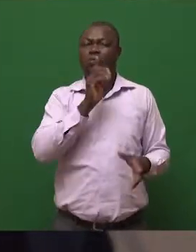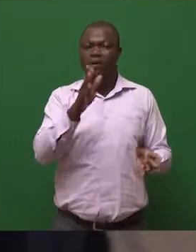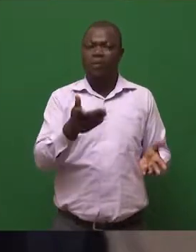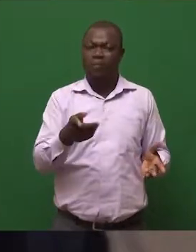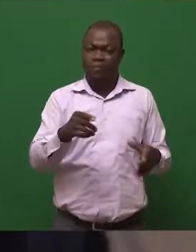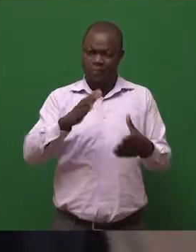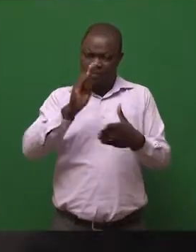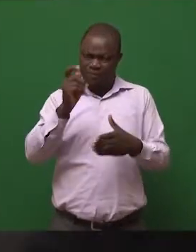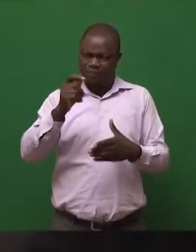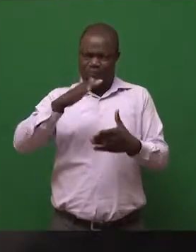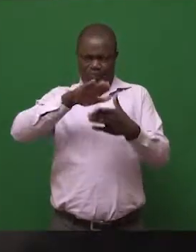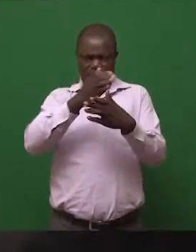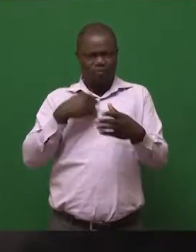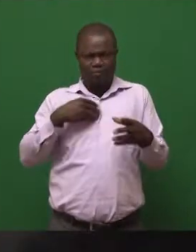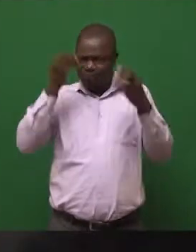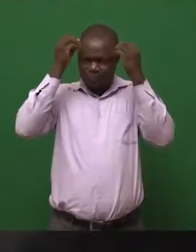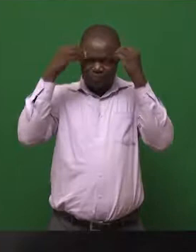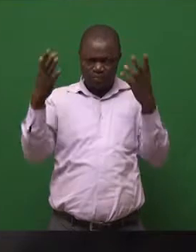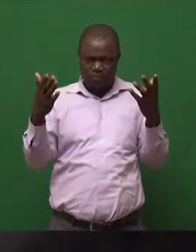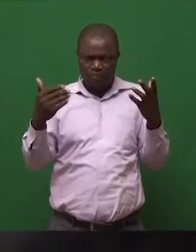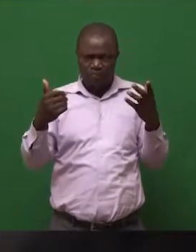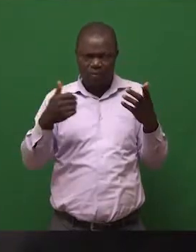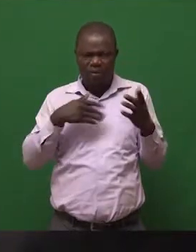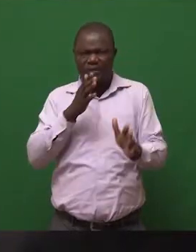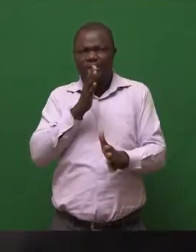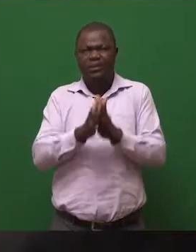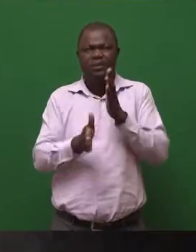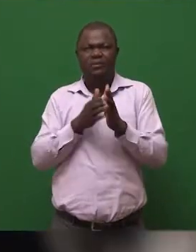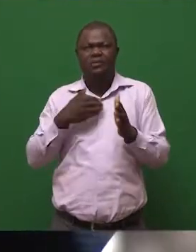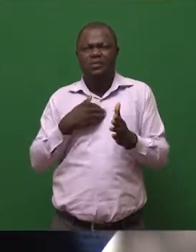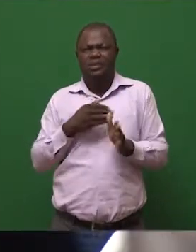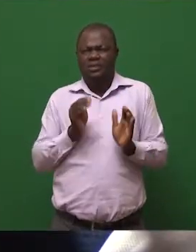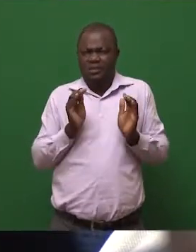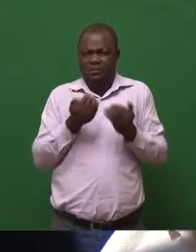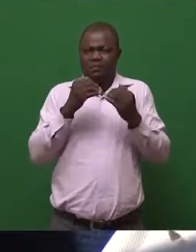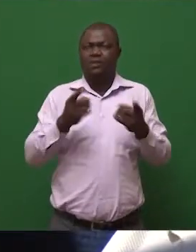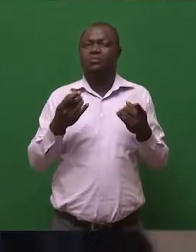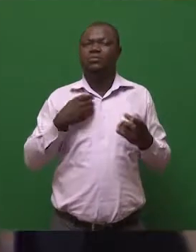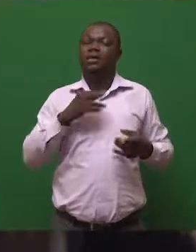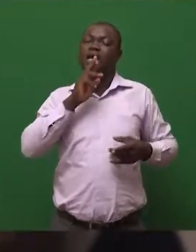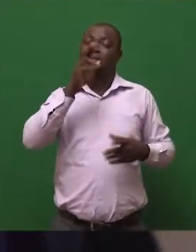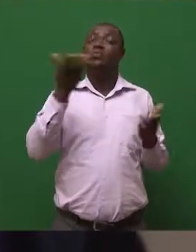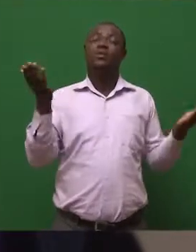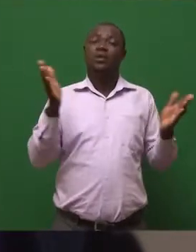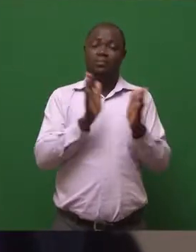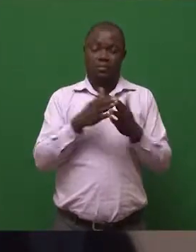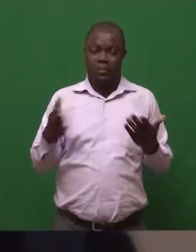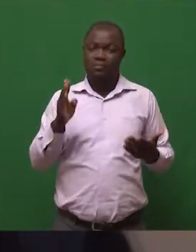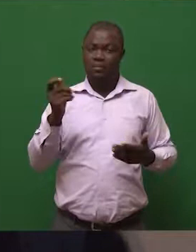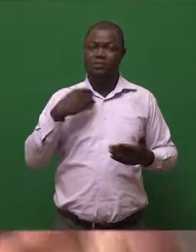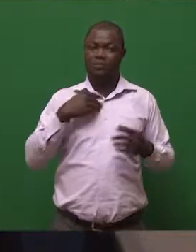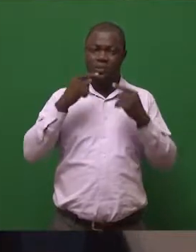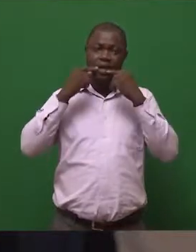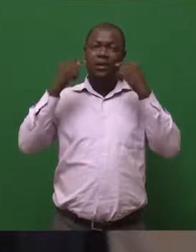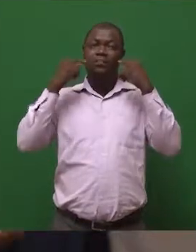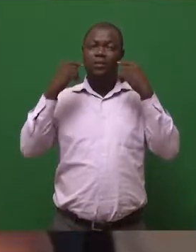nguva unoona kuti nekusaziva hatizokwanisa kuti tozvidzirira sei kana kuti tonotaura kupi asi